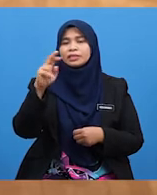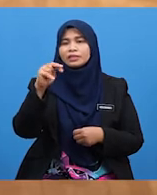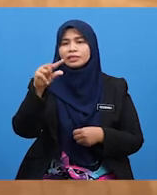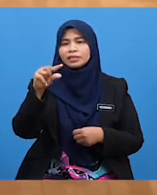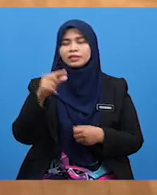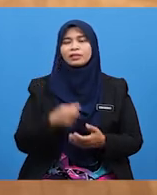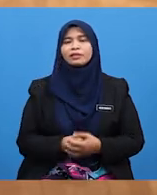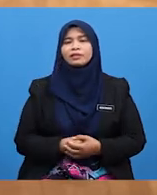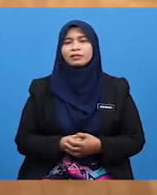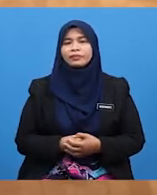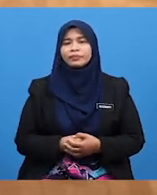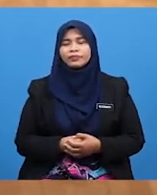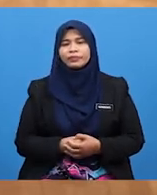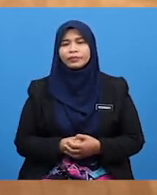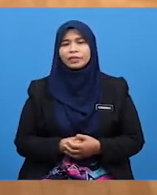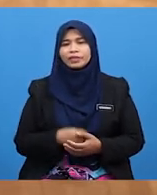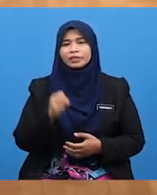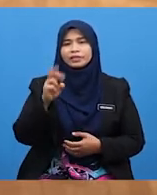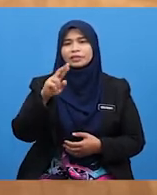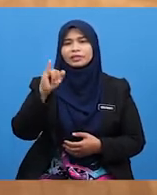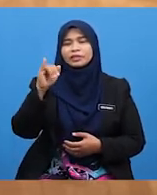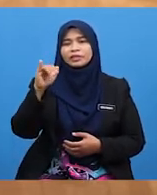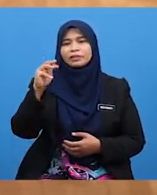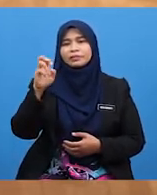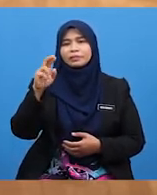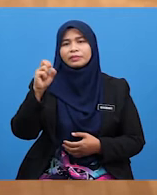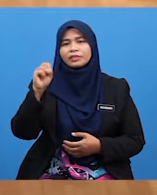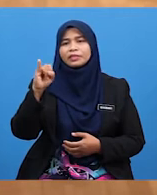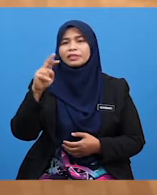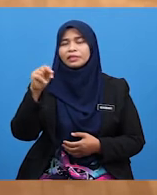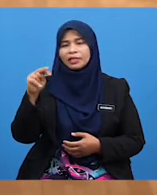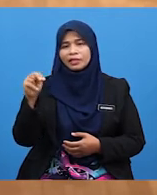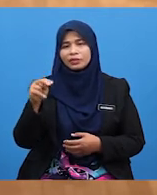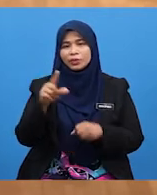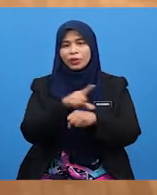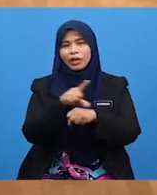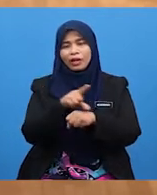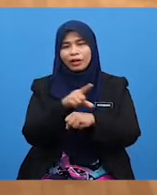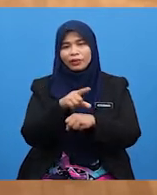da da da da Seri Mersing,